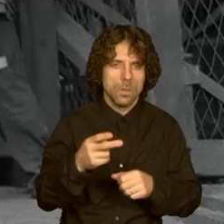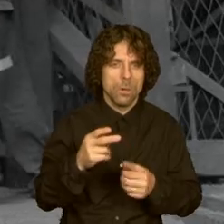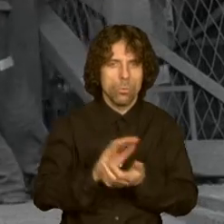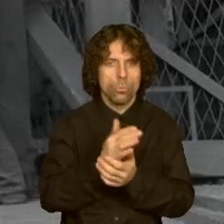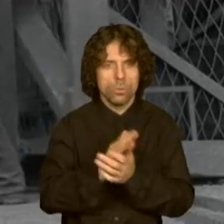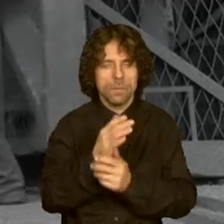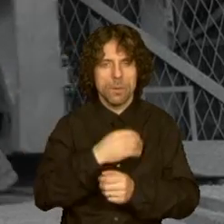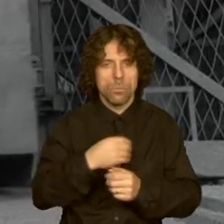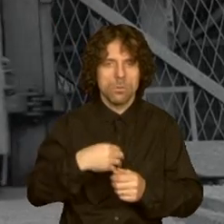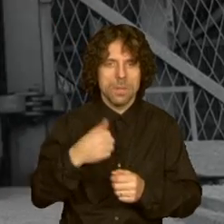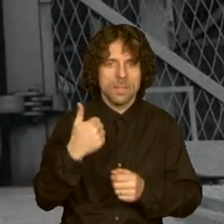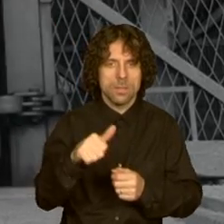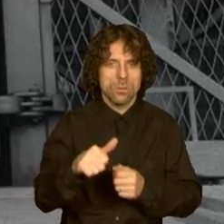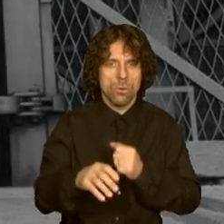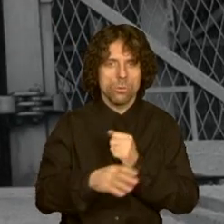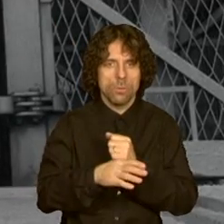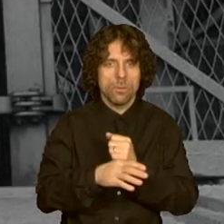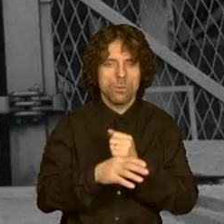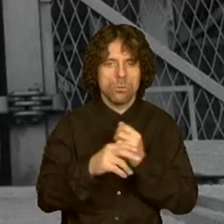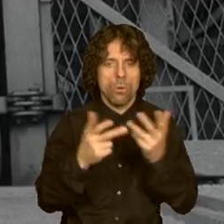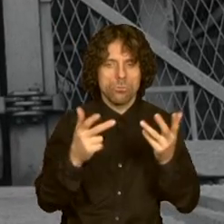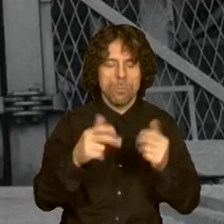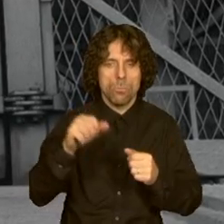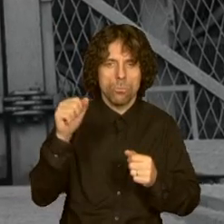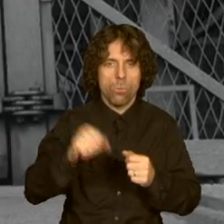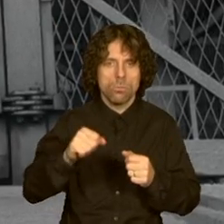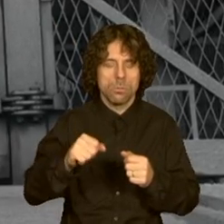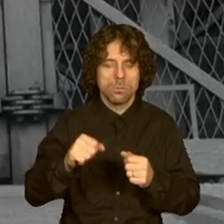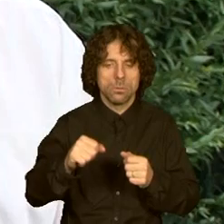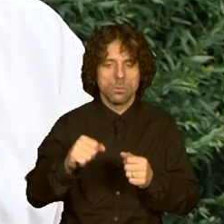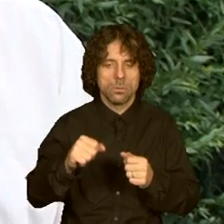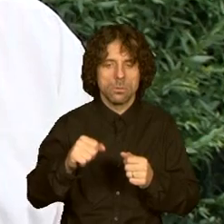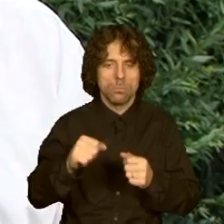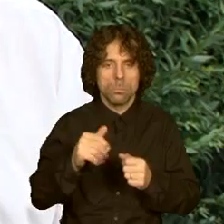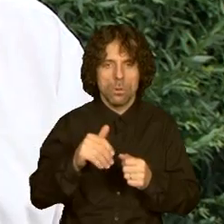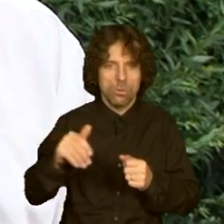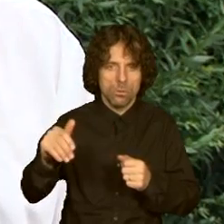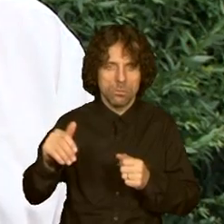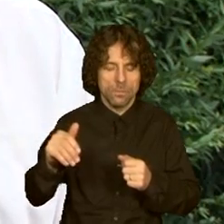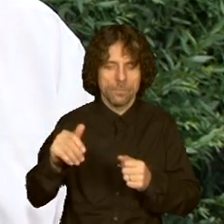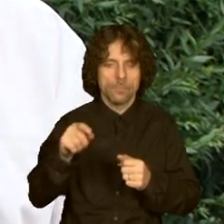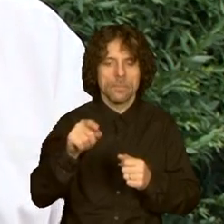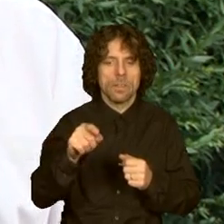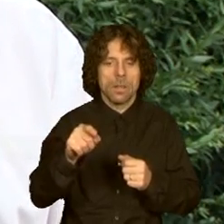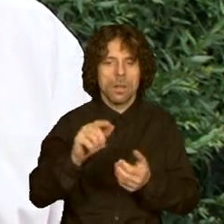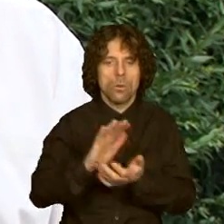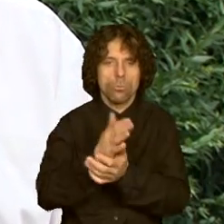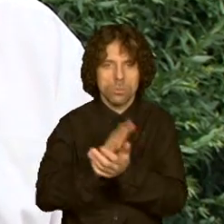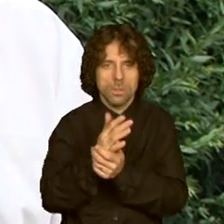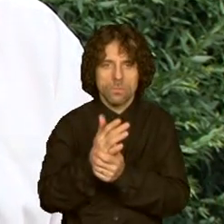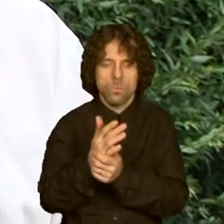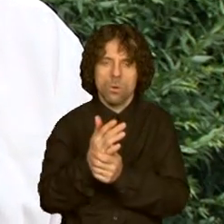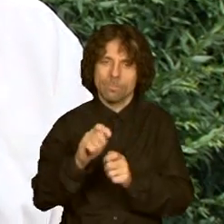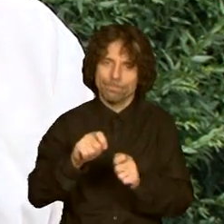pułap górnictwa polskiego to było 198 milionów ton. Ministerstwo Górnictwa naciskało na